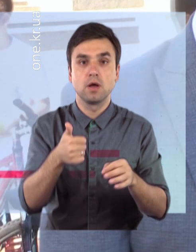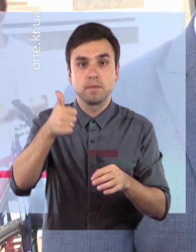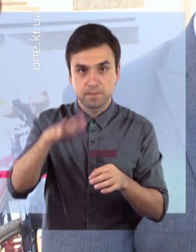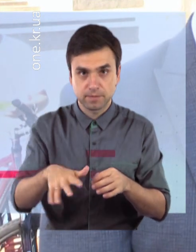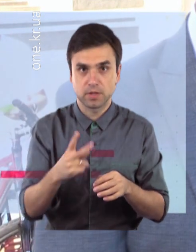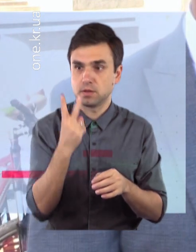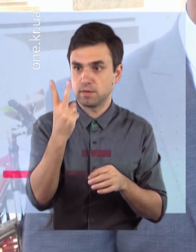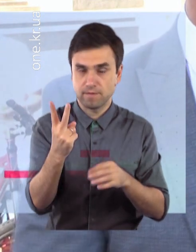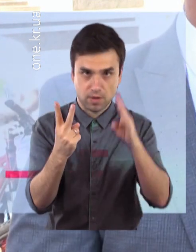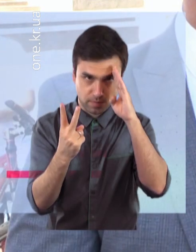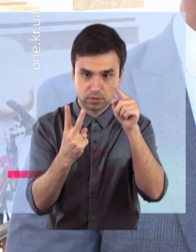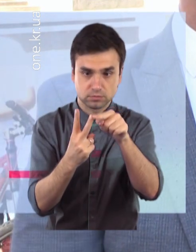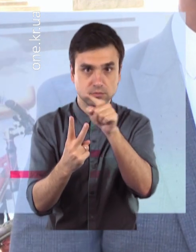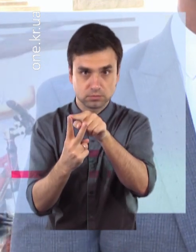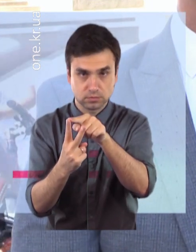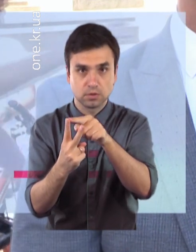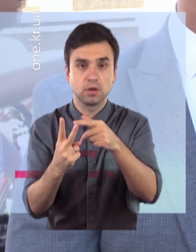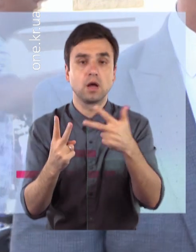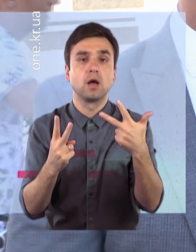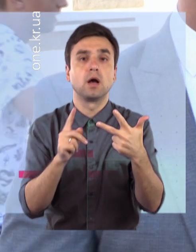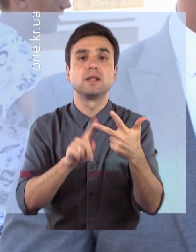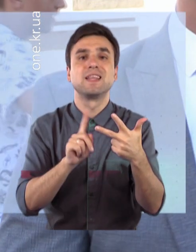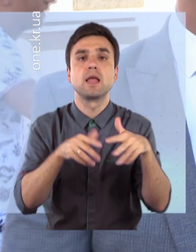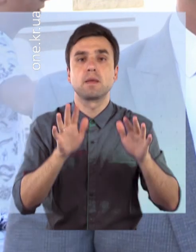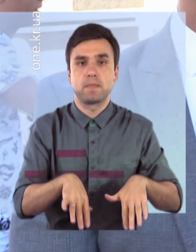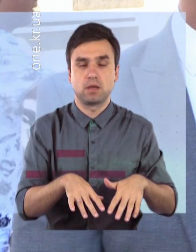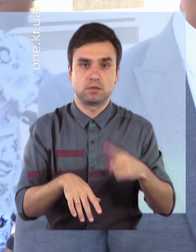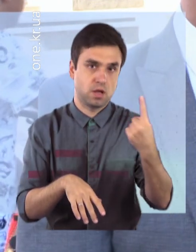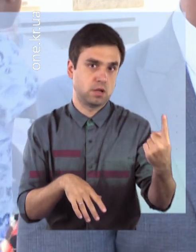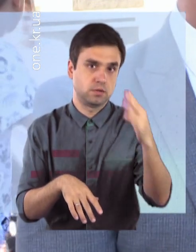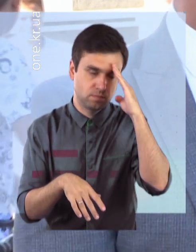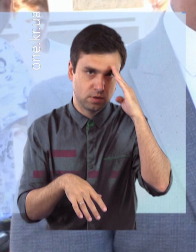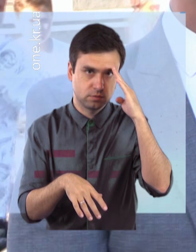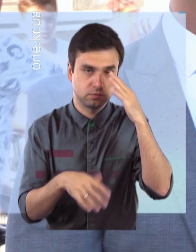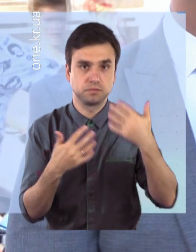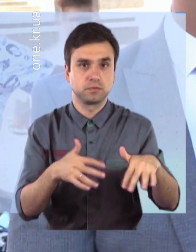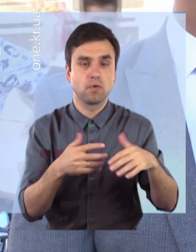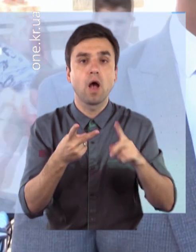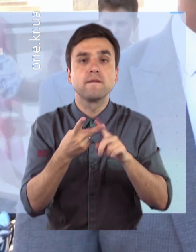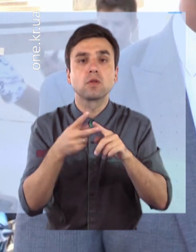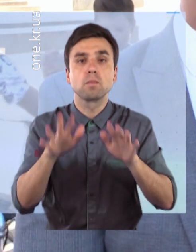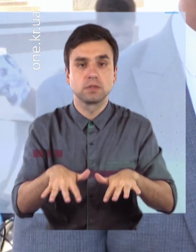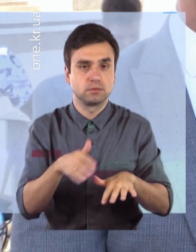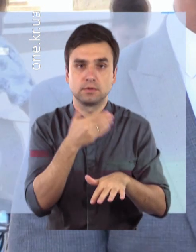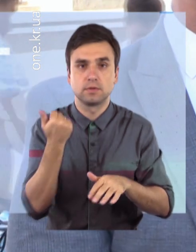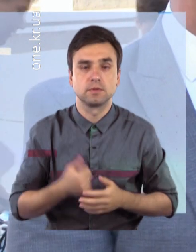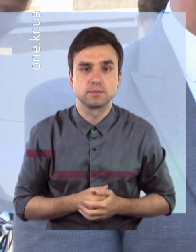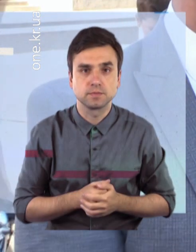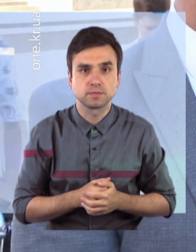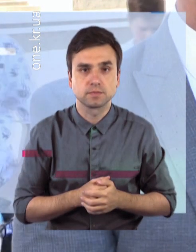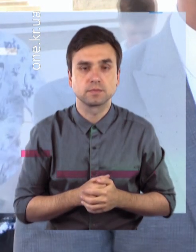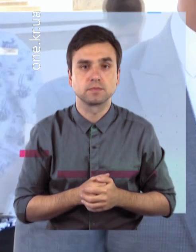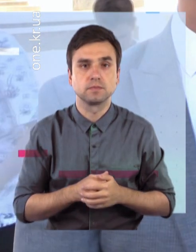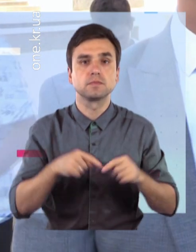місця, перше місце розділило два хлопці. Було перше і третє. Тому з кожним роком кількість